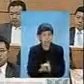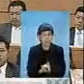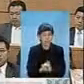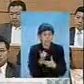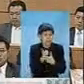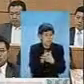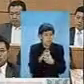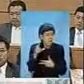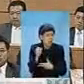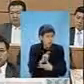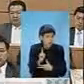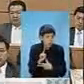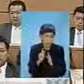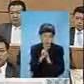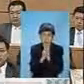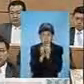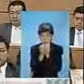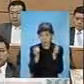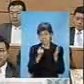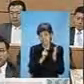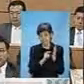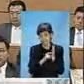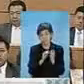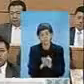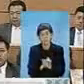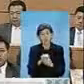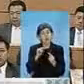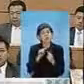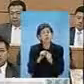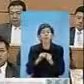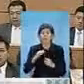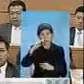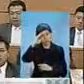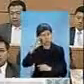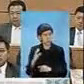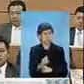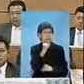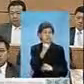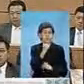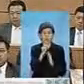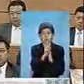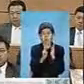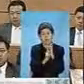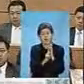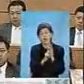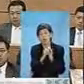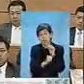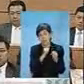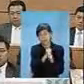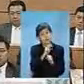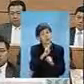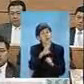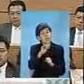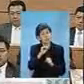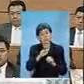วนของที่มาท่านประธานครับรัฐธรรมนูญฉบับนี้มาจากการรัฐประหารฉีกรัฐธรรมนูญฉบับ2540ของประชา